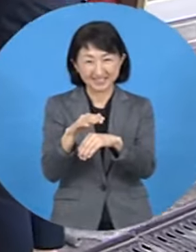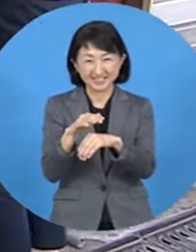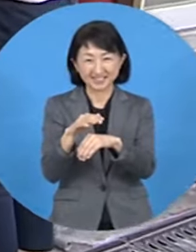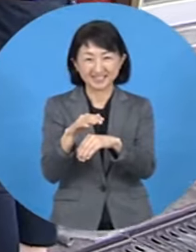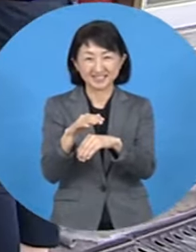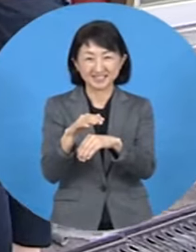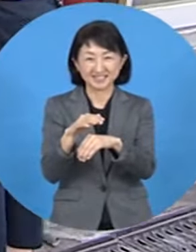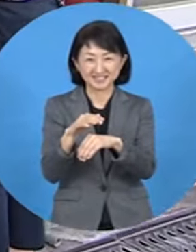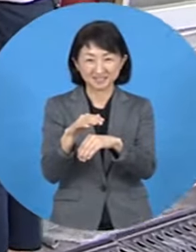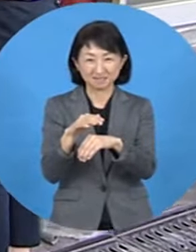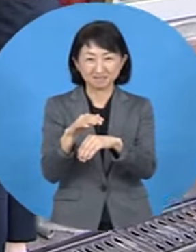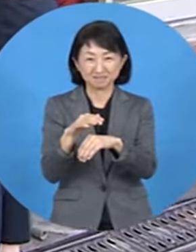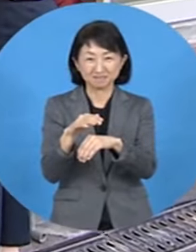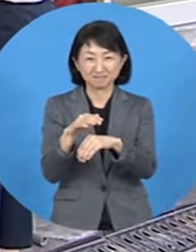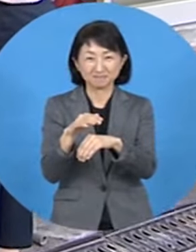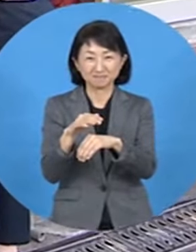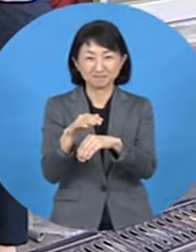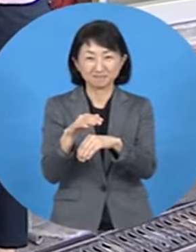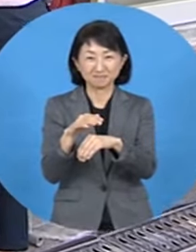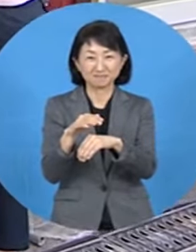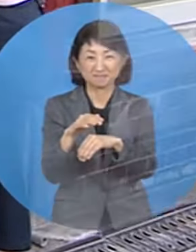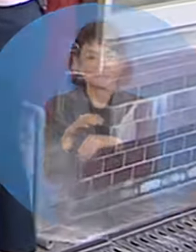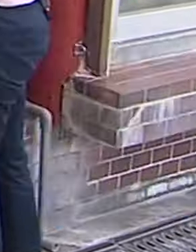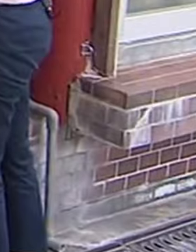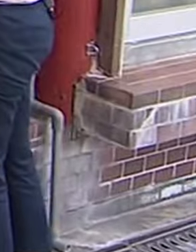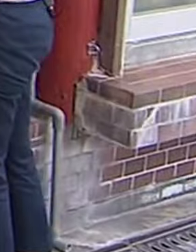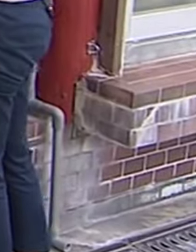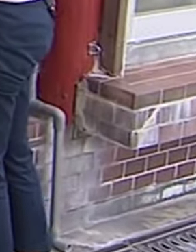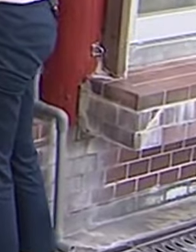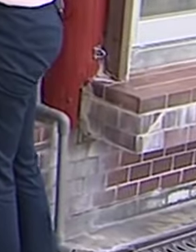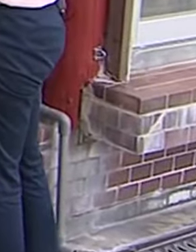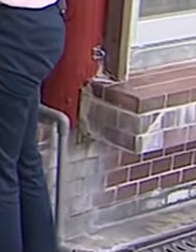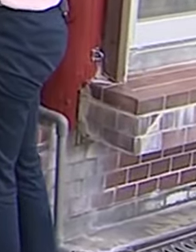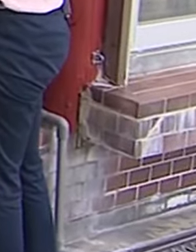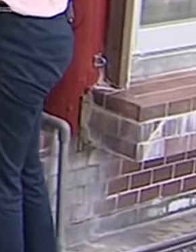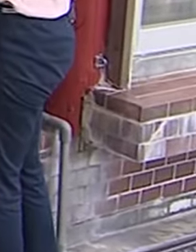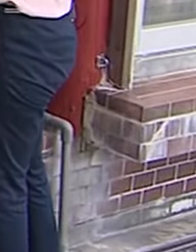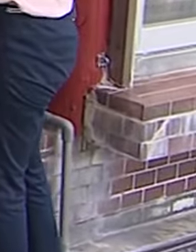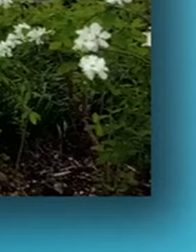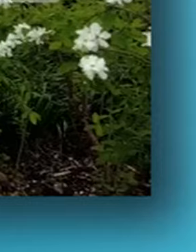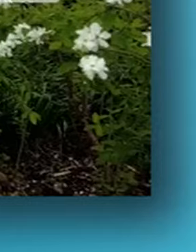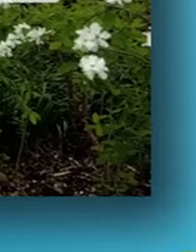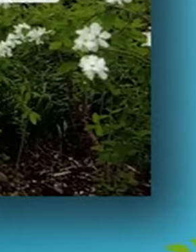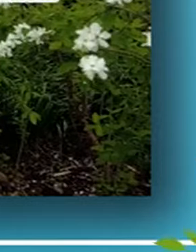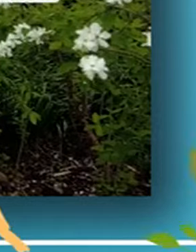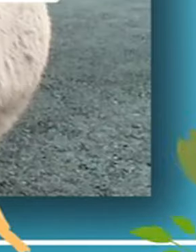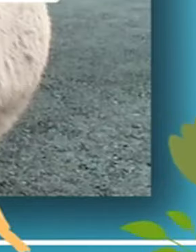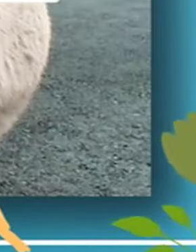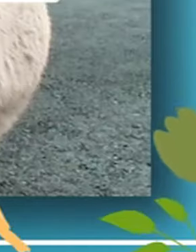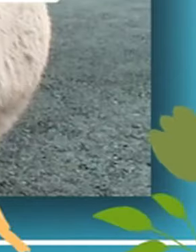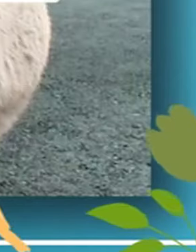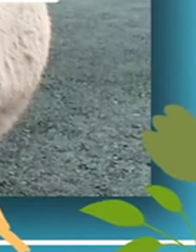かわいい。これ癒されますね。 そうですね、うん、